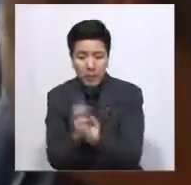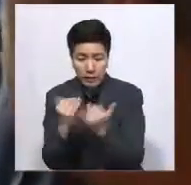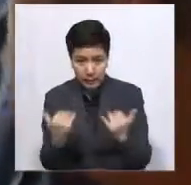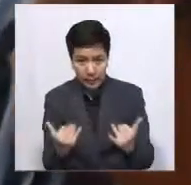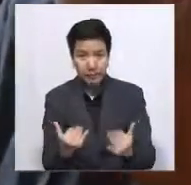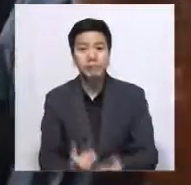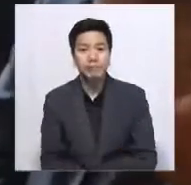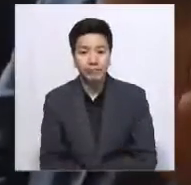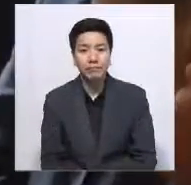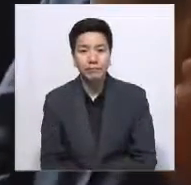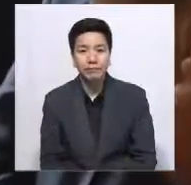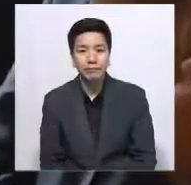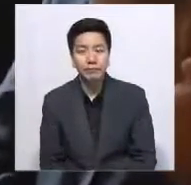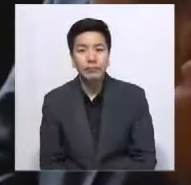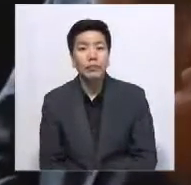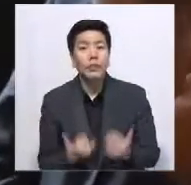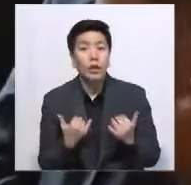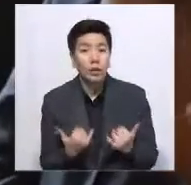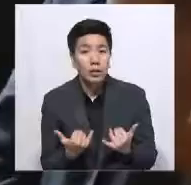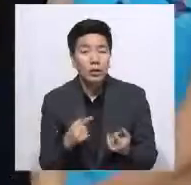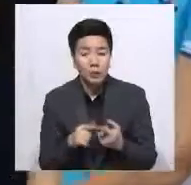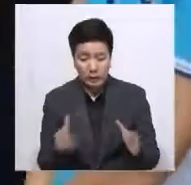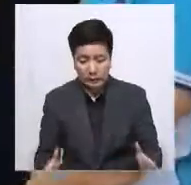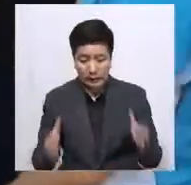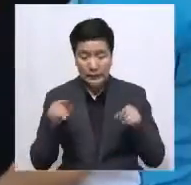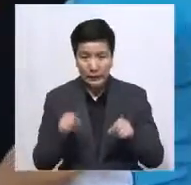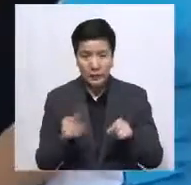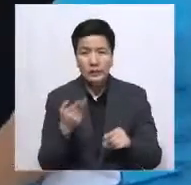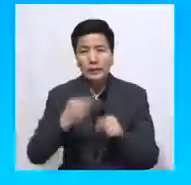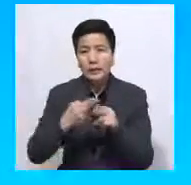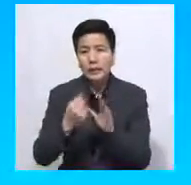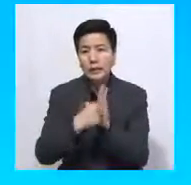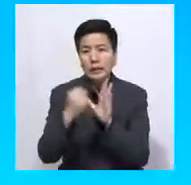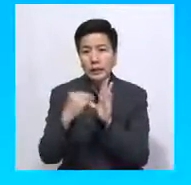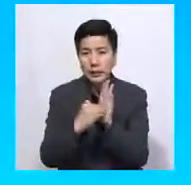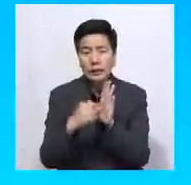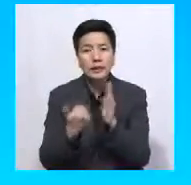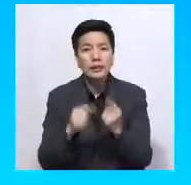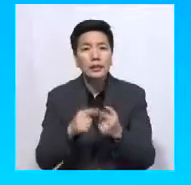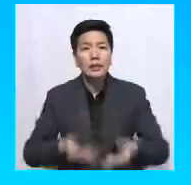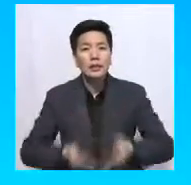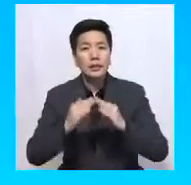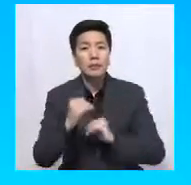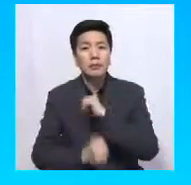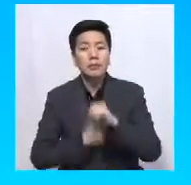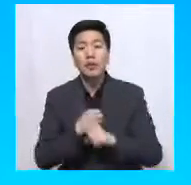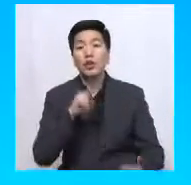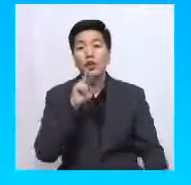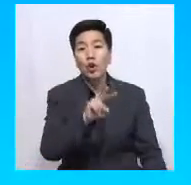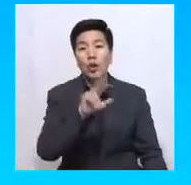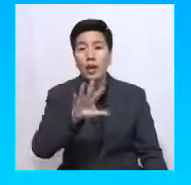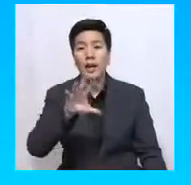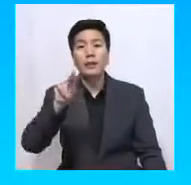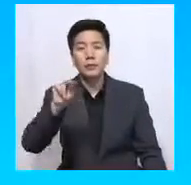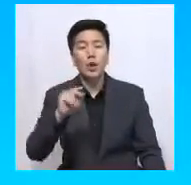ทบเบื้องต้นแล้วด้วยค่ะซึ่งทั้งนี้นะคะอาคารดังกล่าวค่ะได้ขอจดทะเบียนในการก่อสร้างเมื่อปี2530